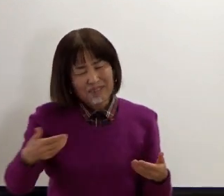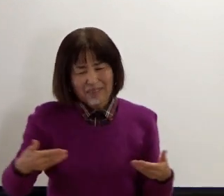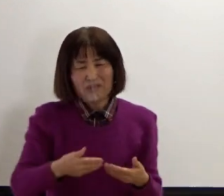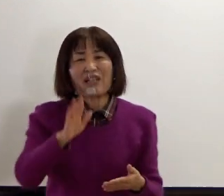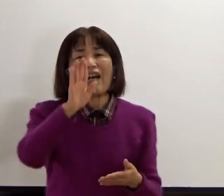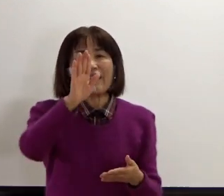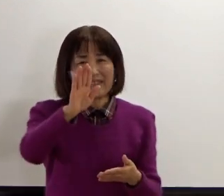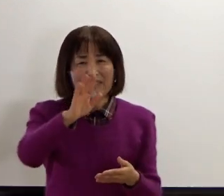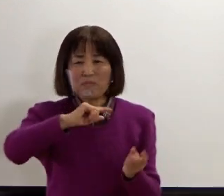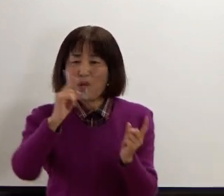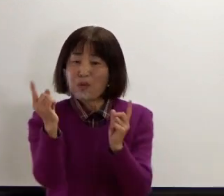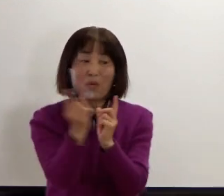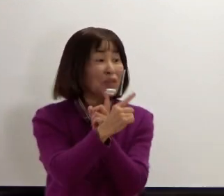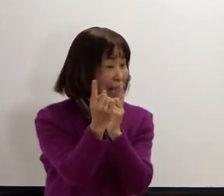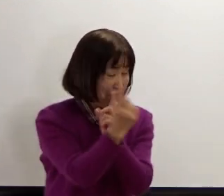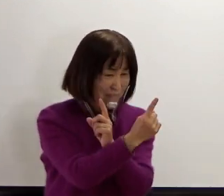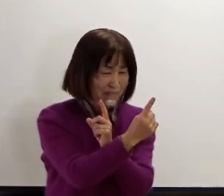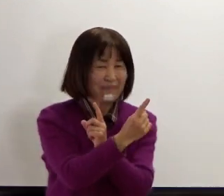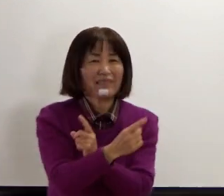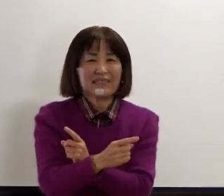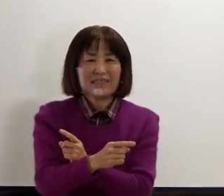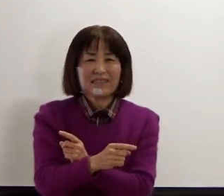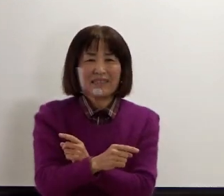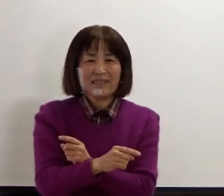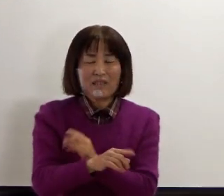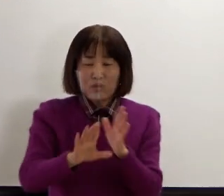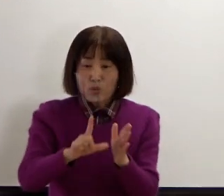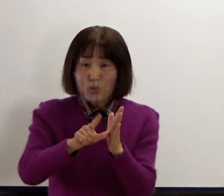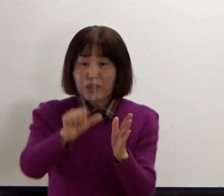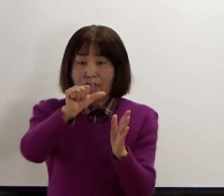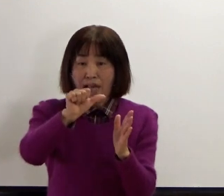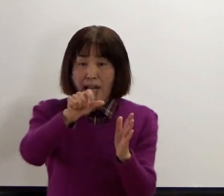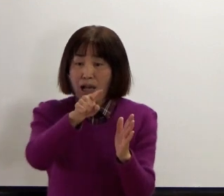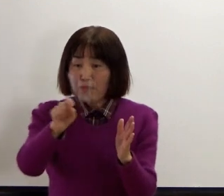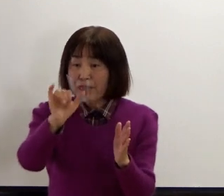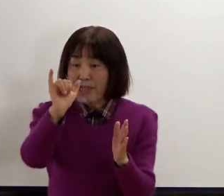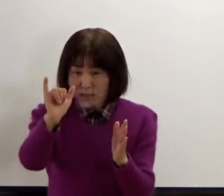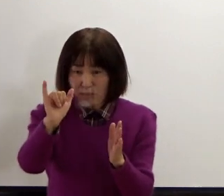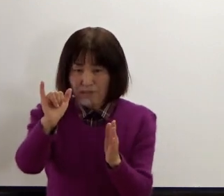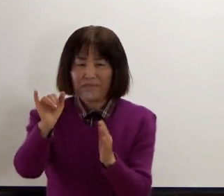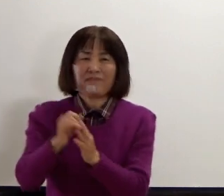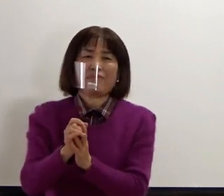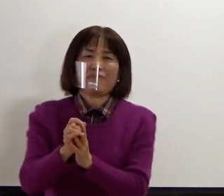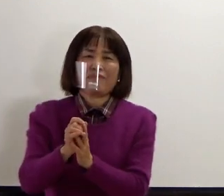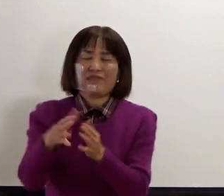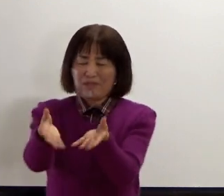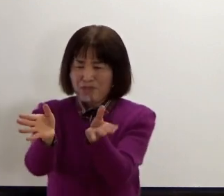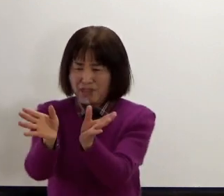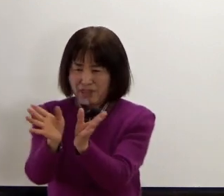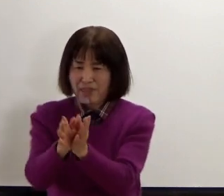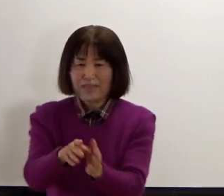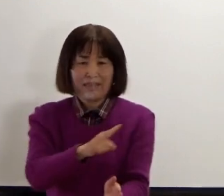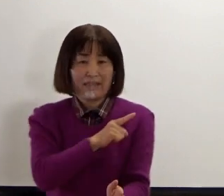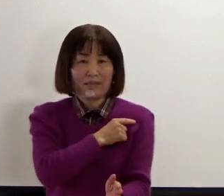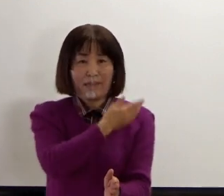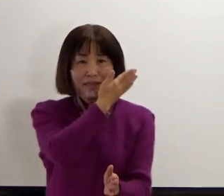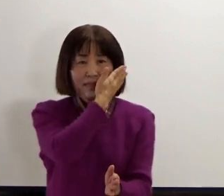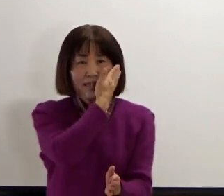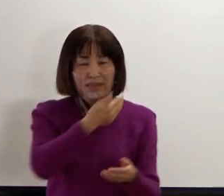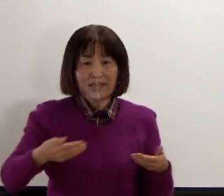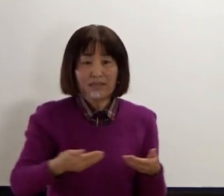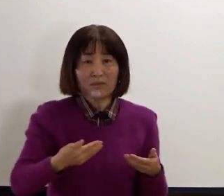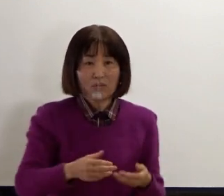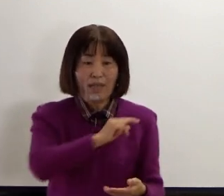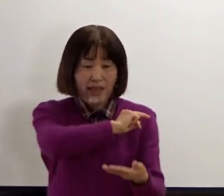れども、でそのアビア組に回ってきた時に一番重要な仕事は何かというと、聖所に入ってですねこ